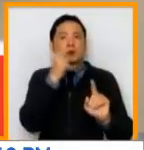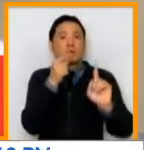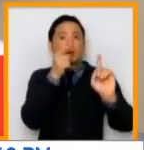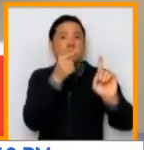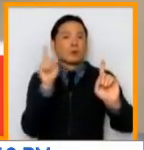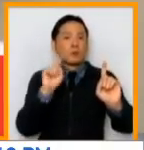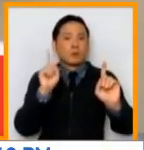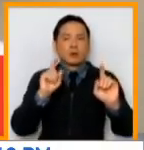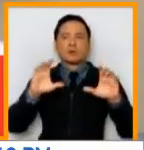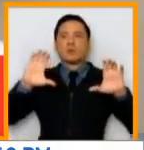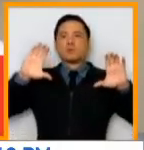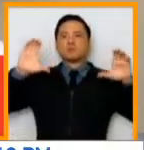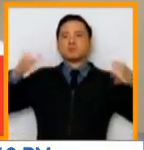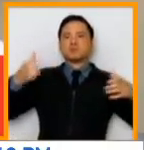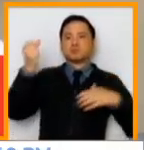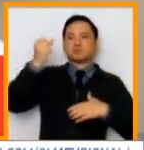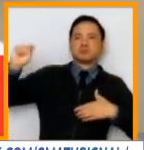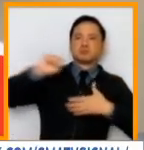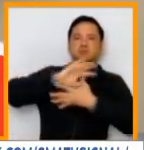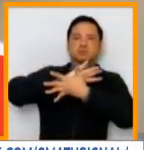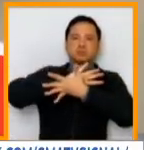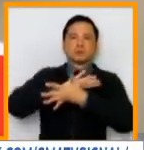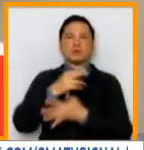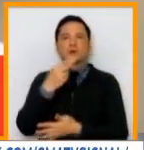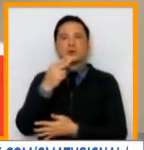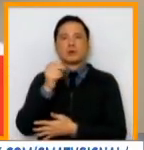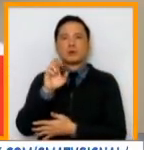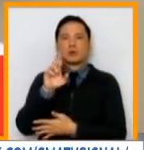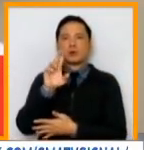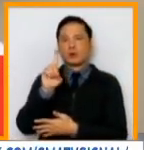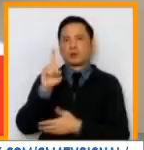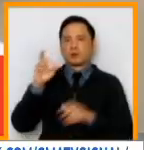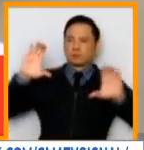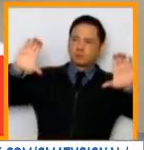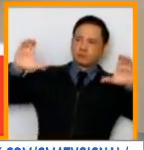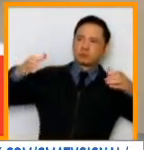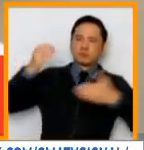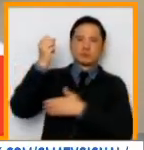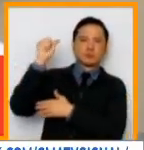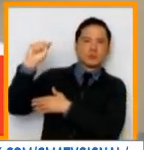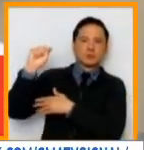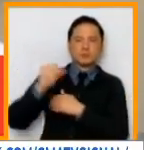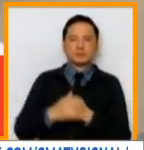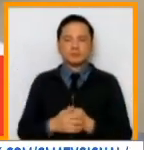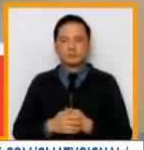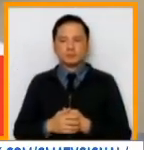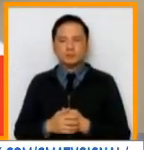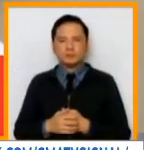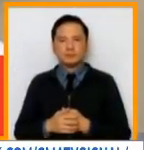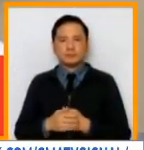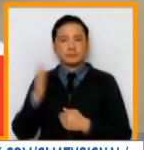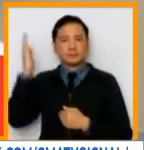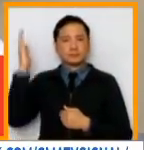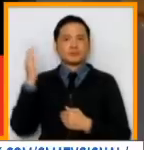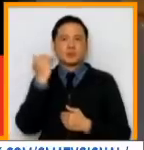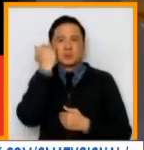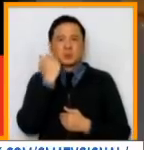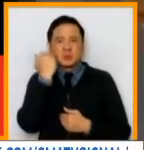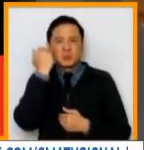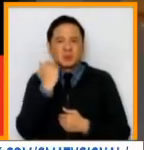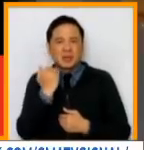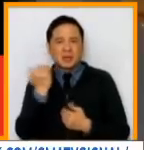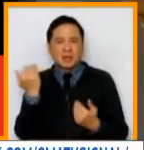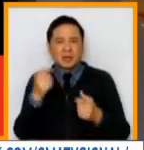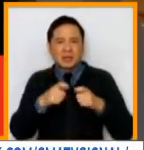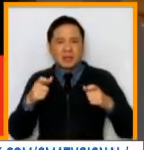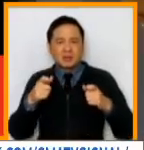sa LGU, ay kukunan mo naman ng supply ang hindi pa nabakunahan. Eh, kawawa naman yung hindi nabakunahan. Based from